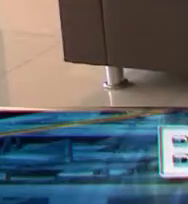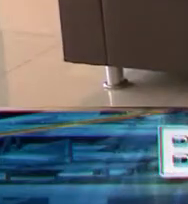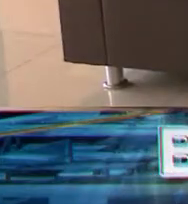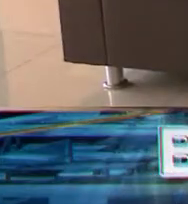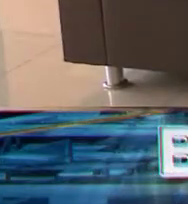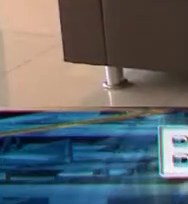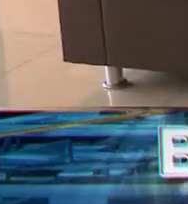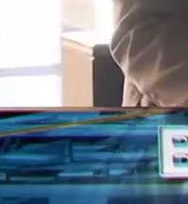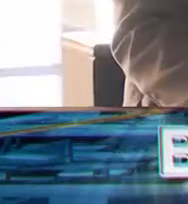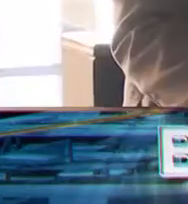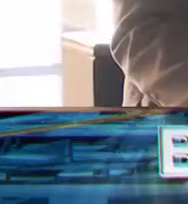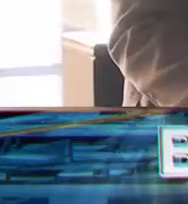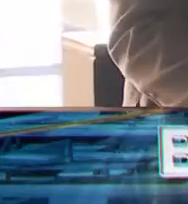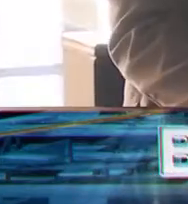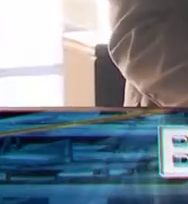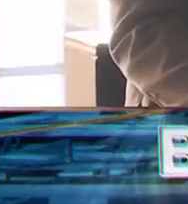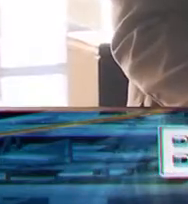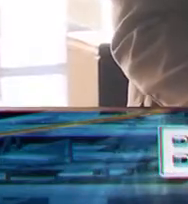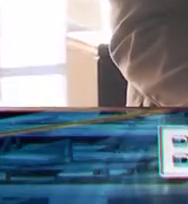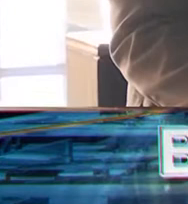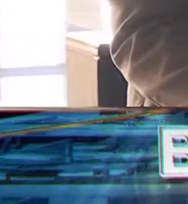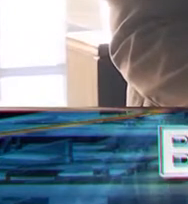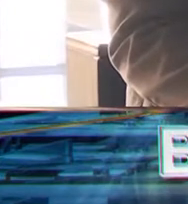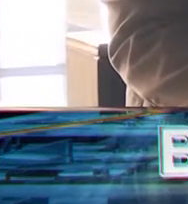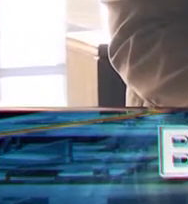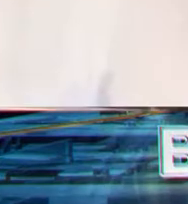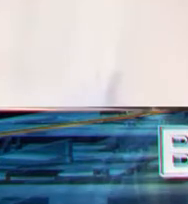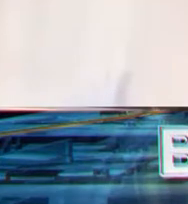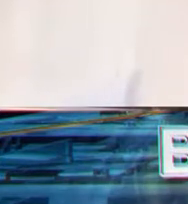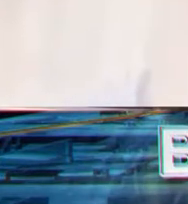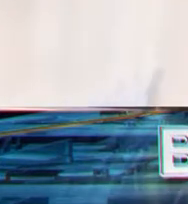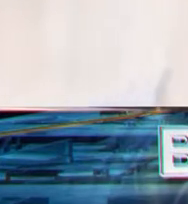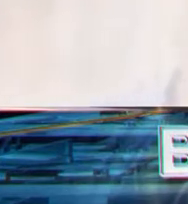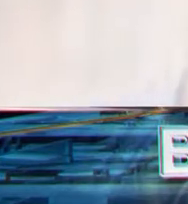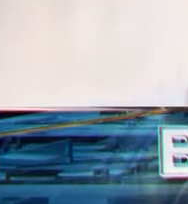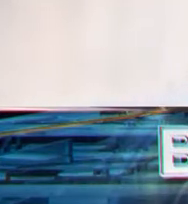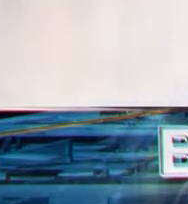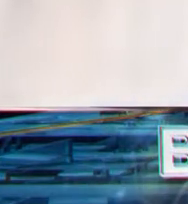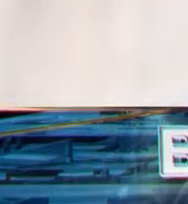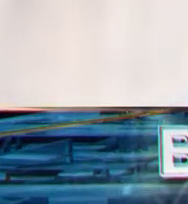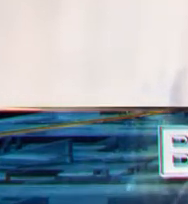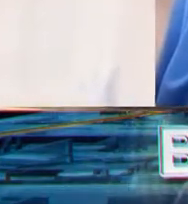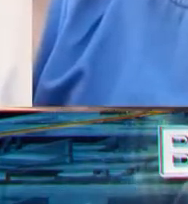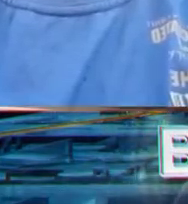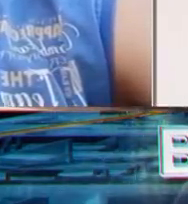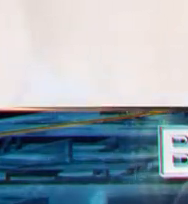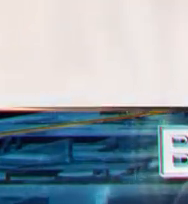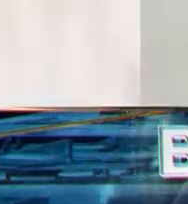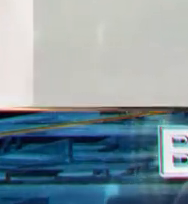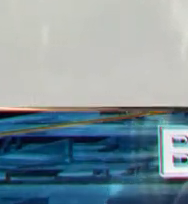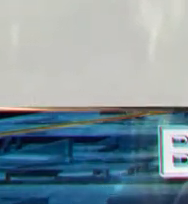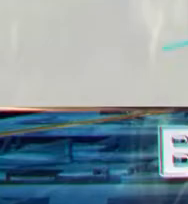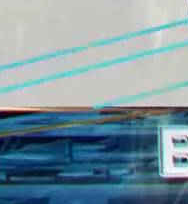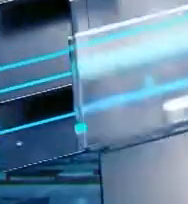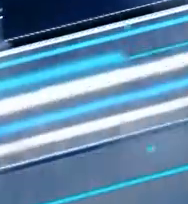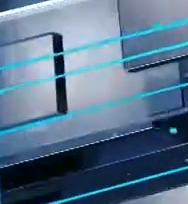Жеті күннен бері хабарсыз. Туыстары Сархан ауданы Черкасск ауылының тұрғыны 16 жасар Ерасыл Жұмасылды іздестіріп жатыр.